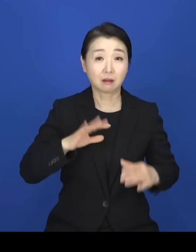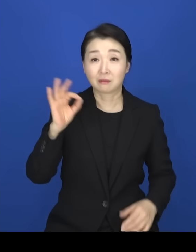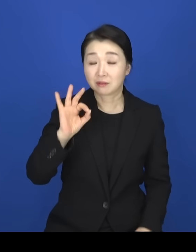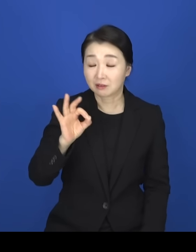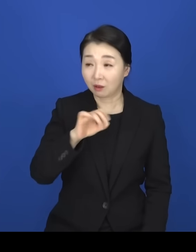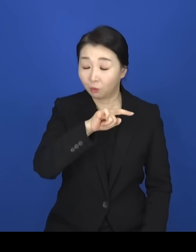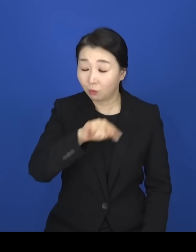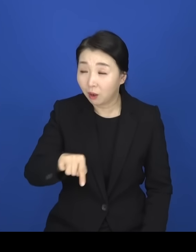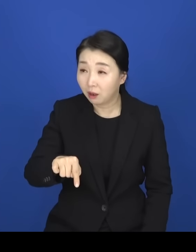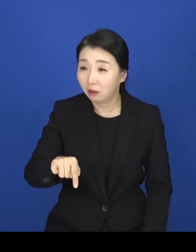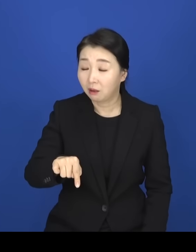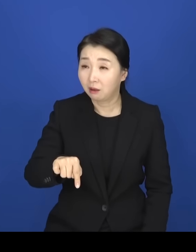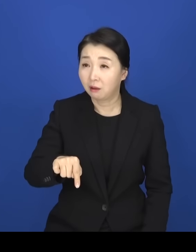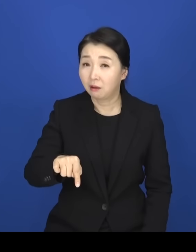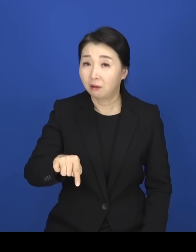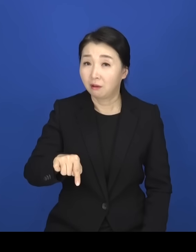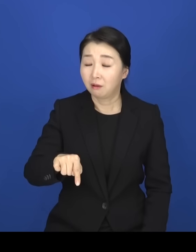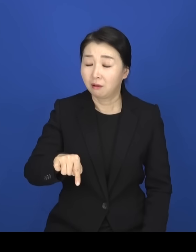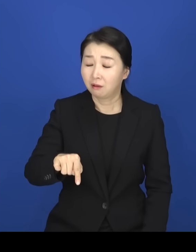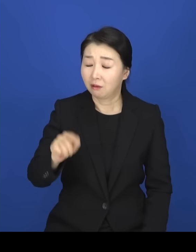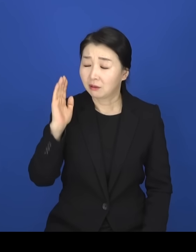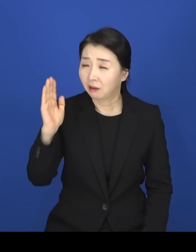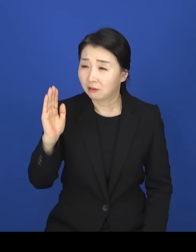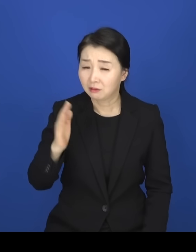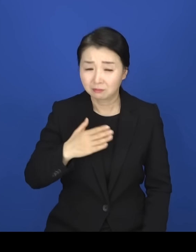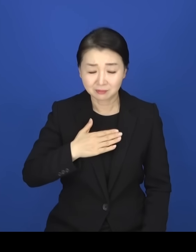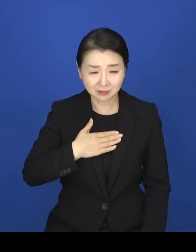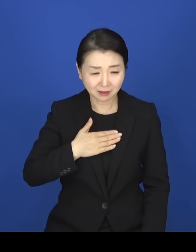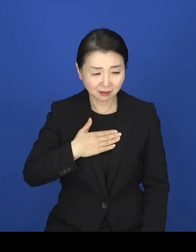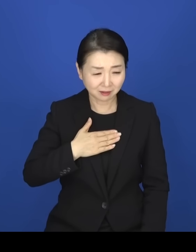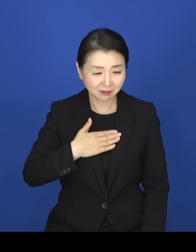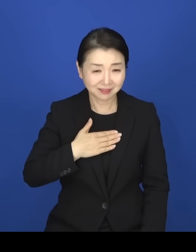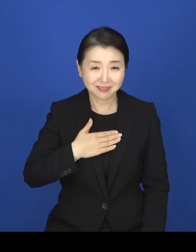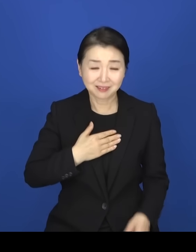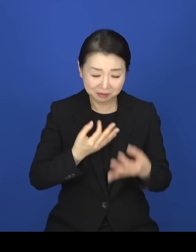찾아서 여기 와서 네네네. 얘기하겠다고 생각한 게 굉장히 좀